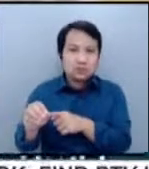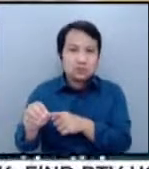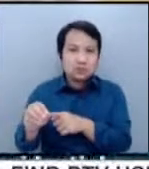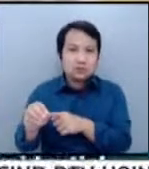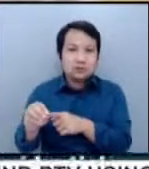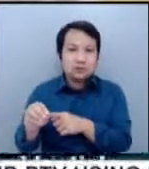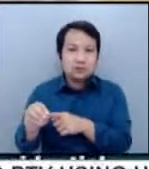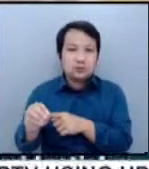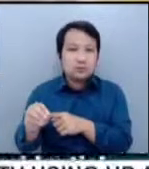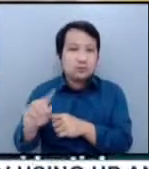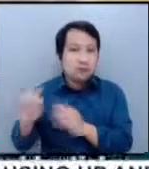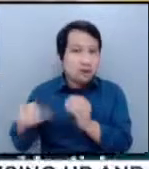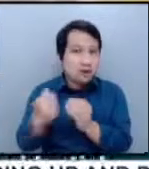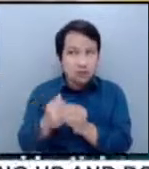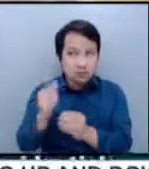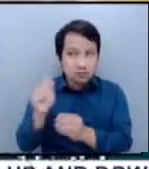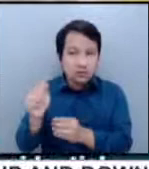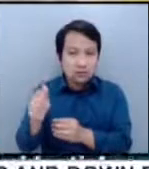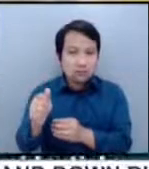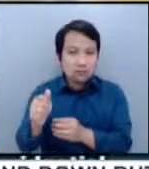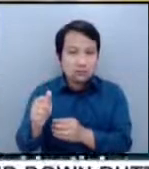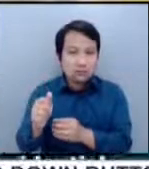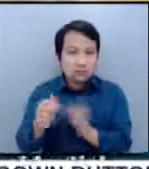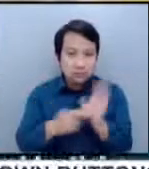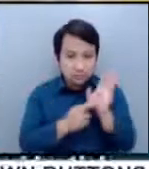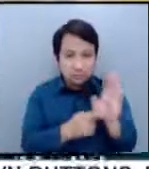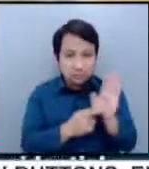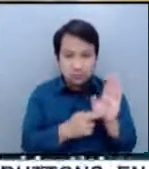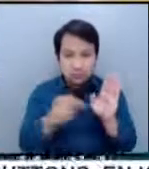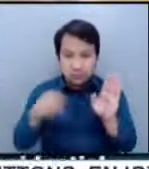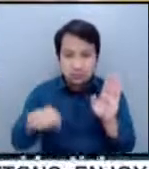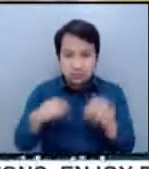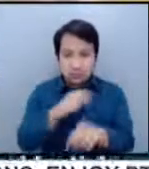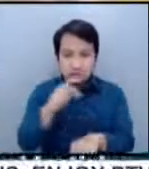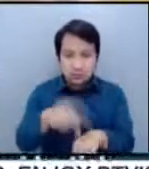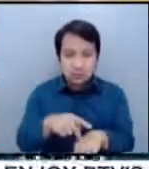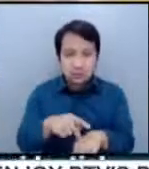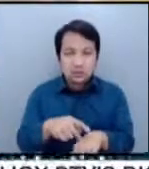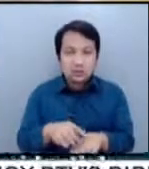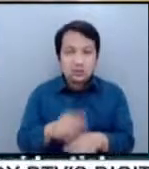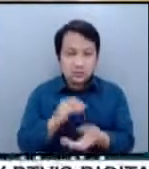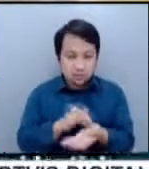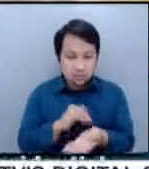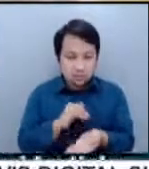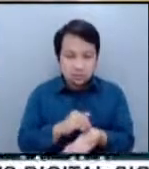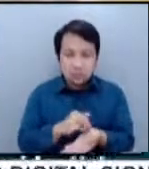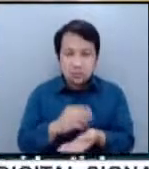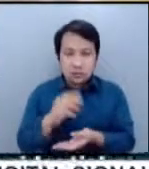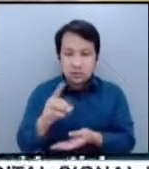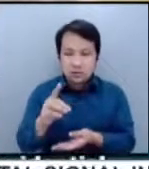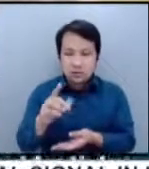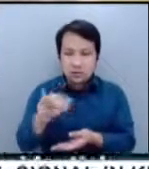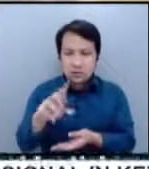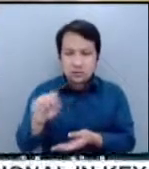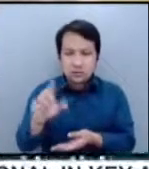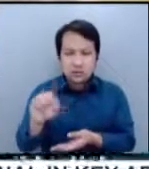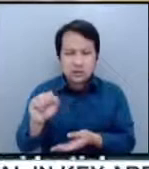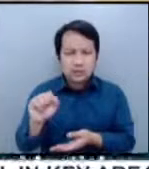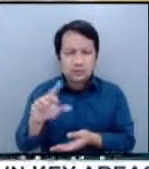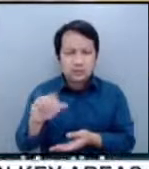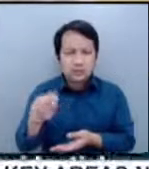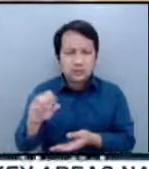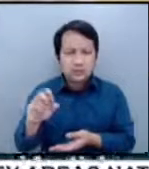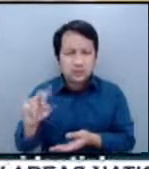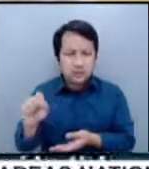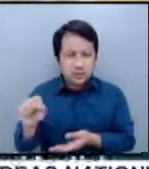Yung kanilang pinaka-representative dito sa ating bansa, si Dr. Rabindra Abeasinghe, na sinabi